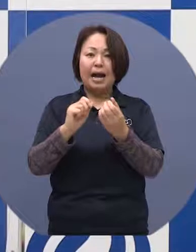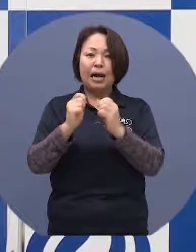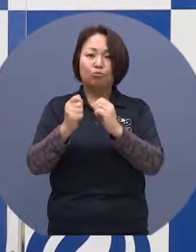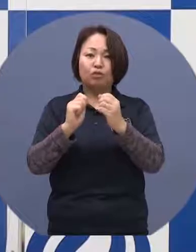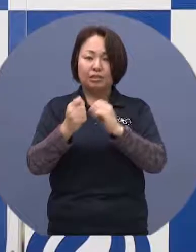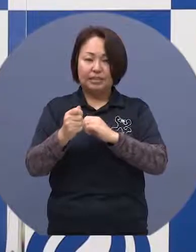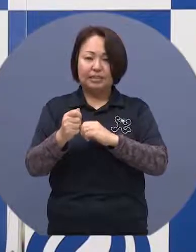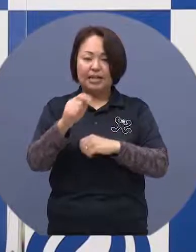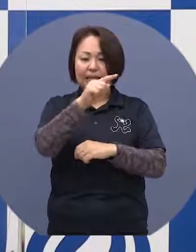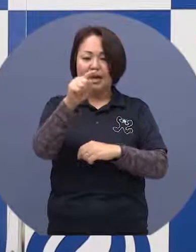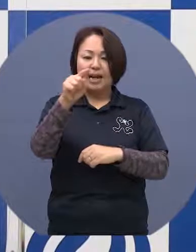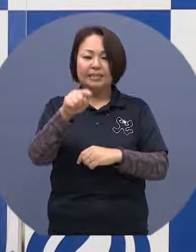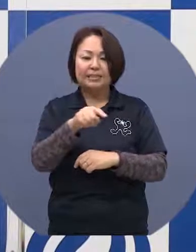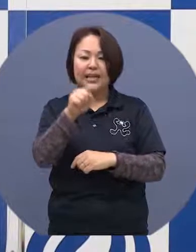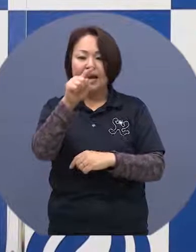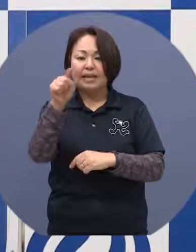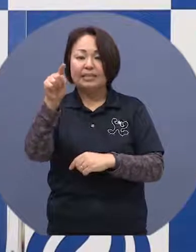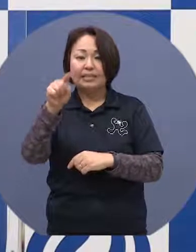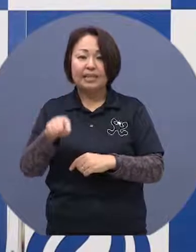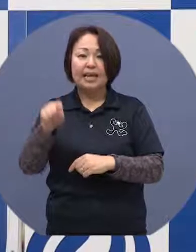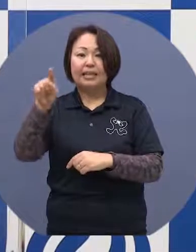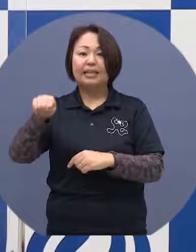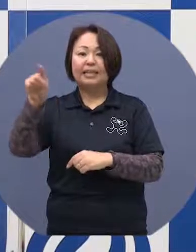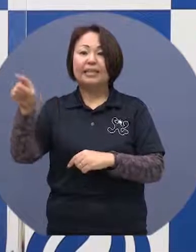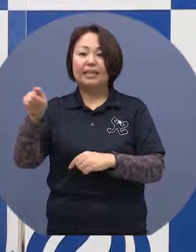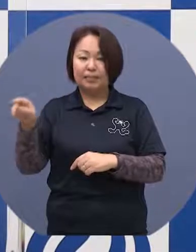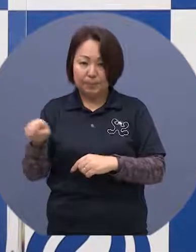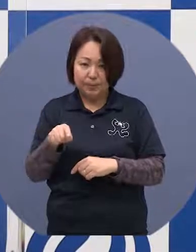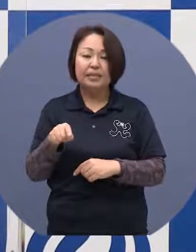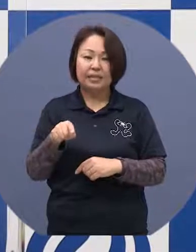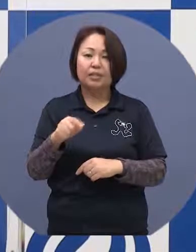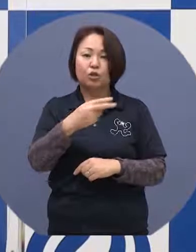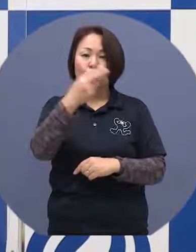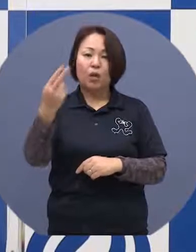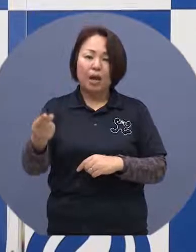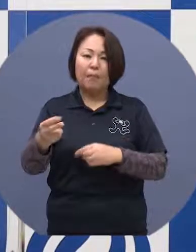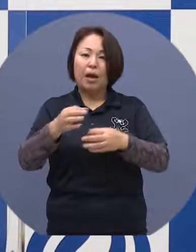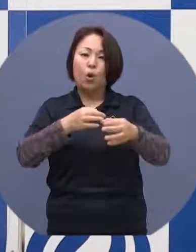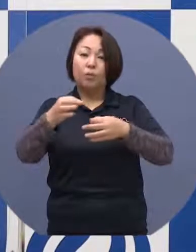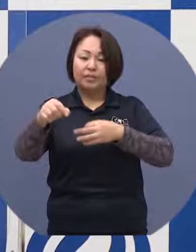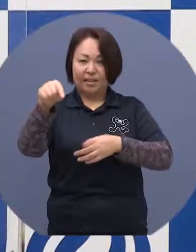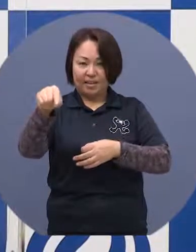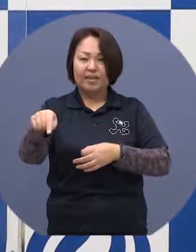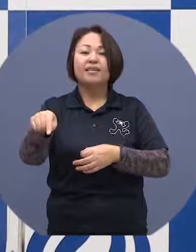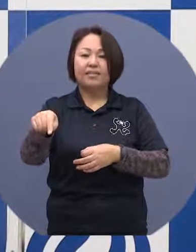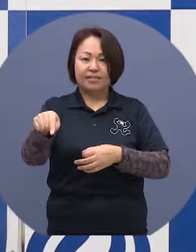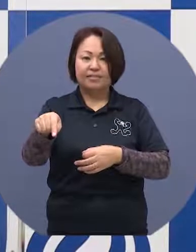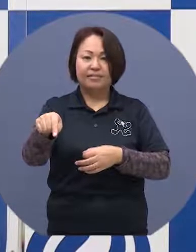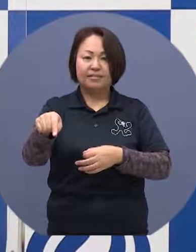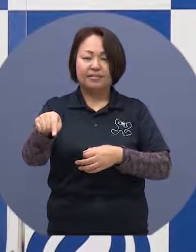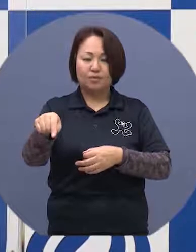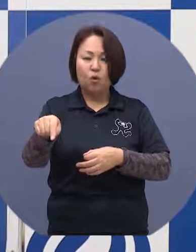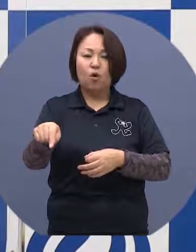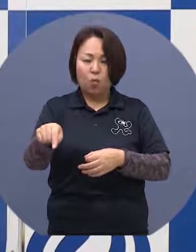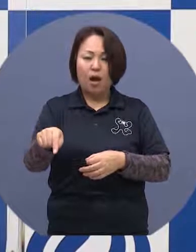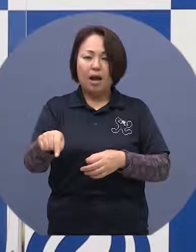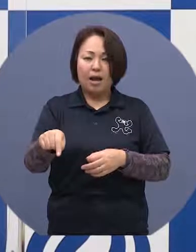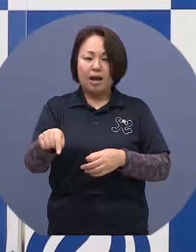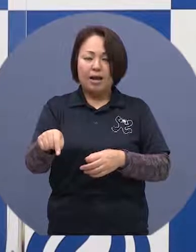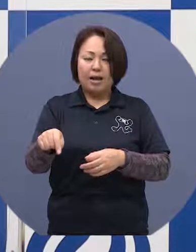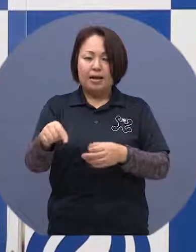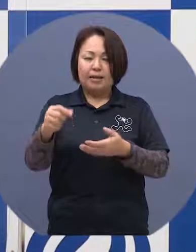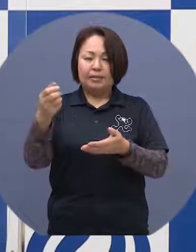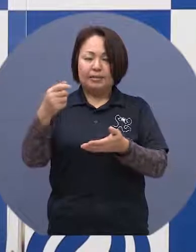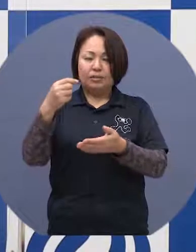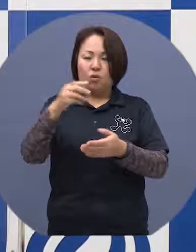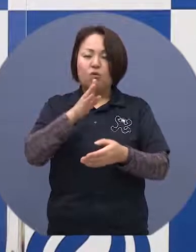dt jtb 富山支店さになりましたこちらはこのキャッシュレス決済の羞恥相談